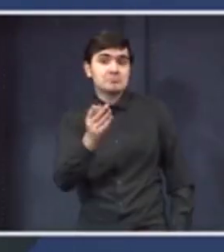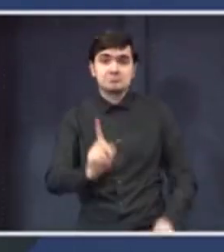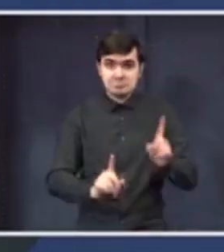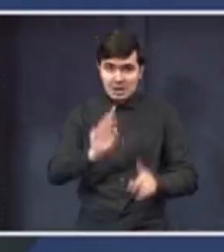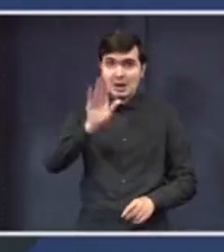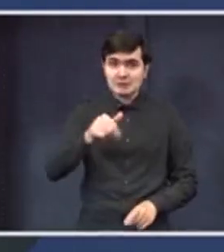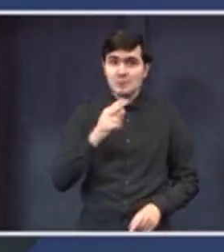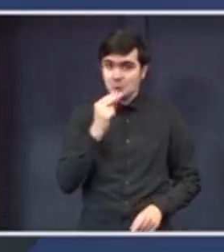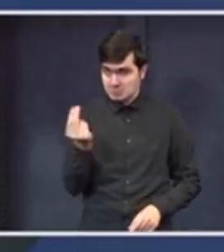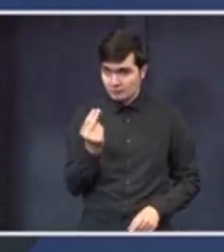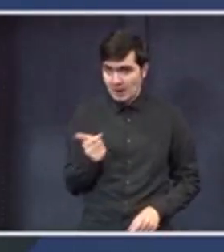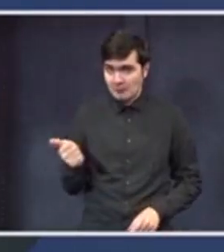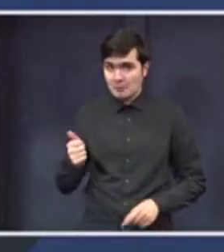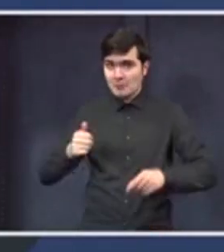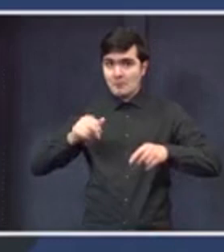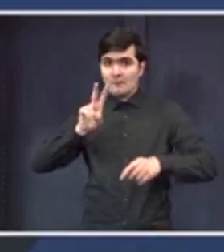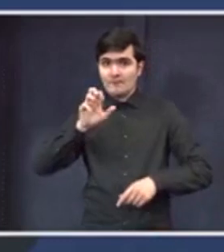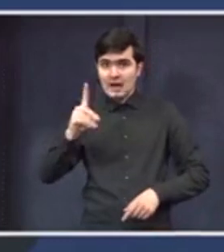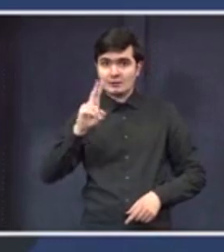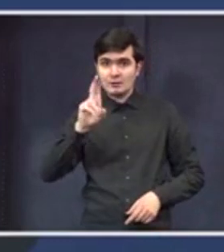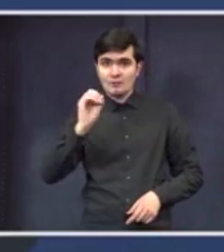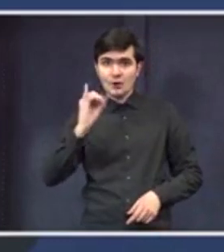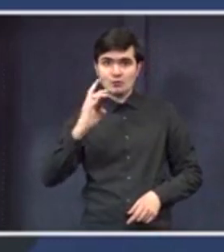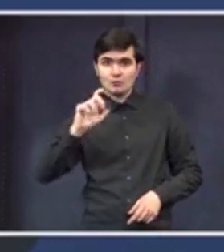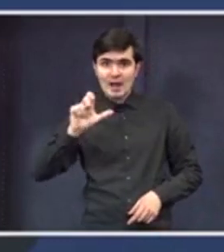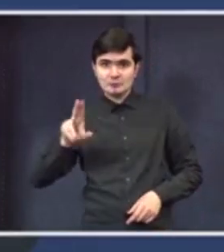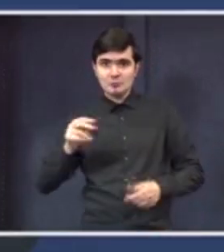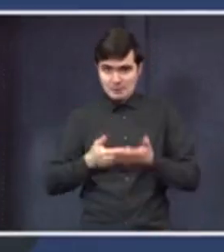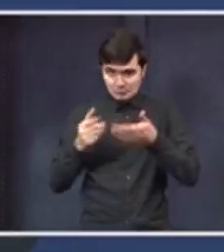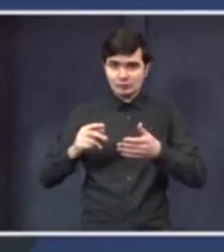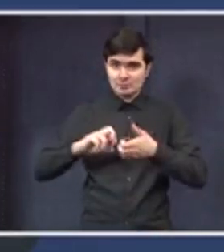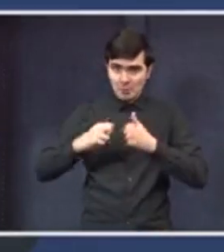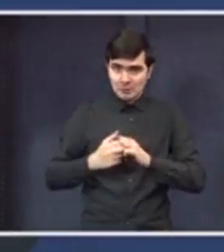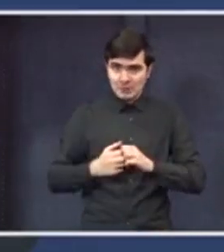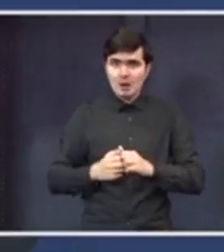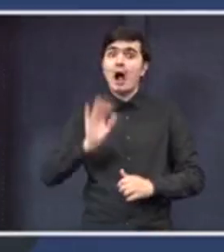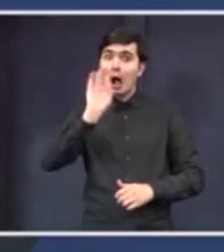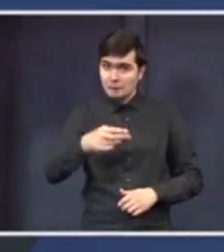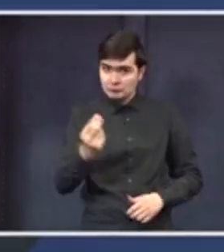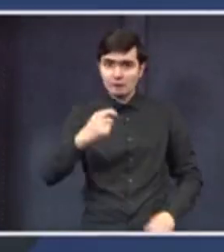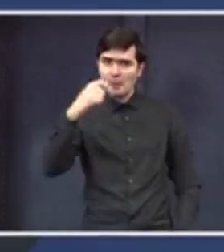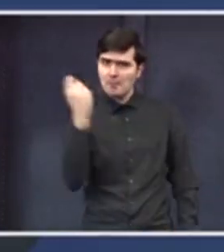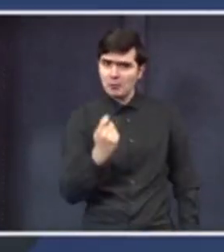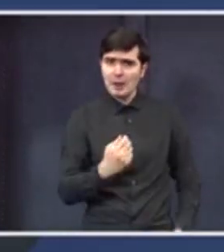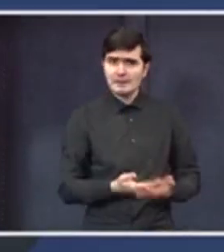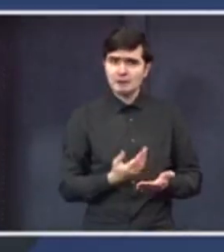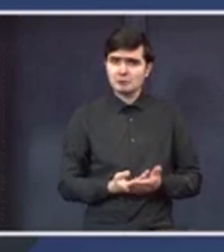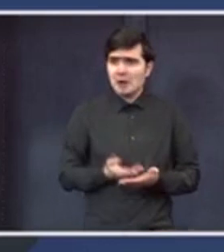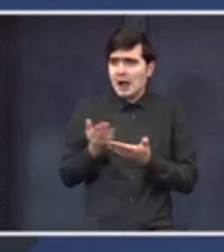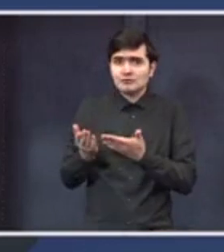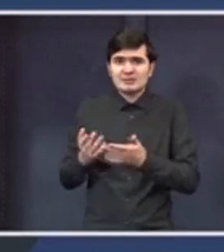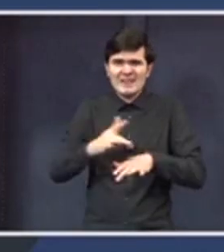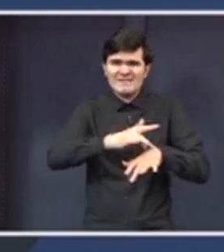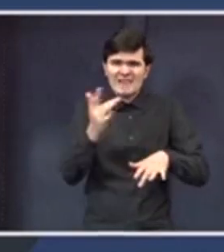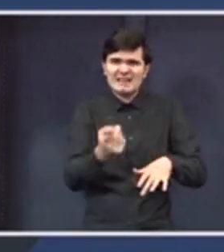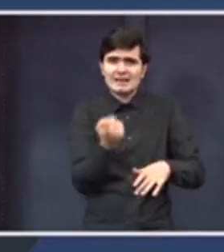vreo discuție cu Vlad Voiculescu pe această temă și dacă aveți vreun proiect prin care totuși aceste